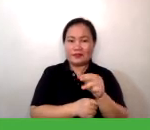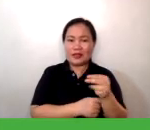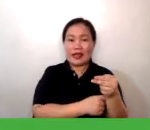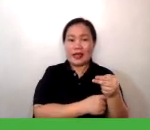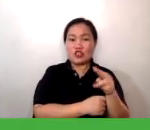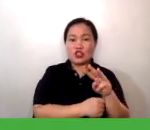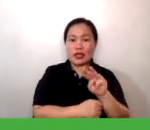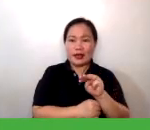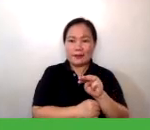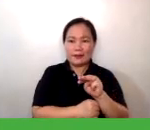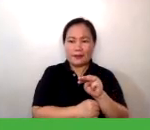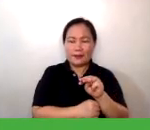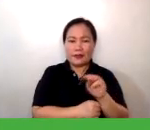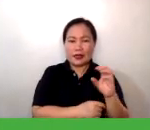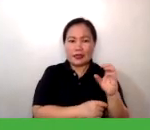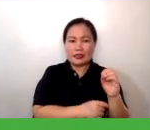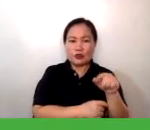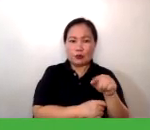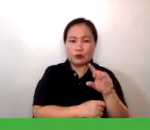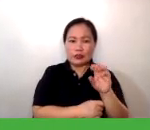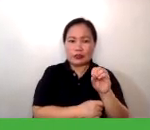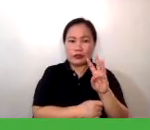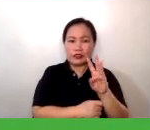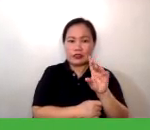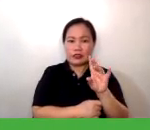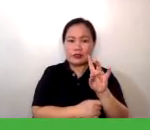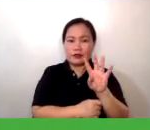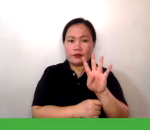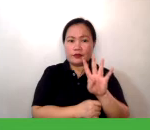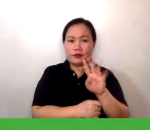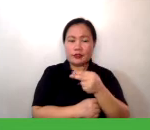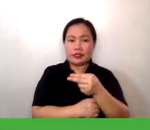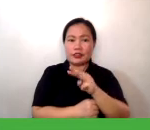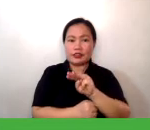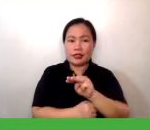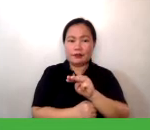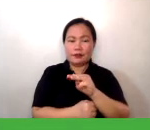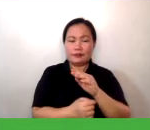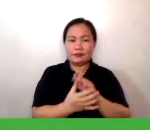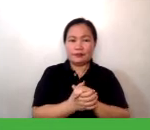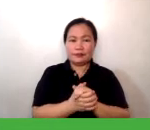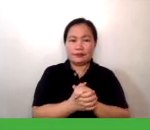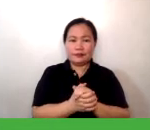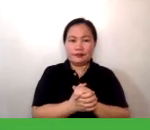0.0674. So, add natin 4, 7, 6, and then 0. So, therefore, this